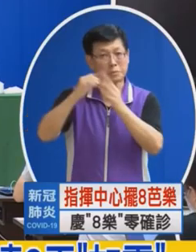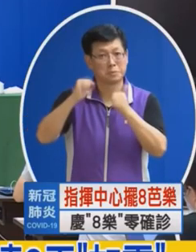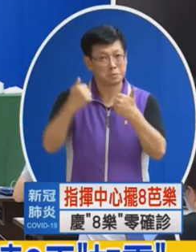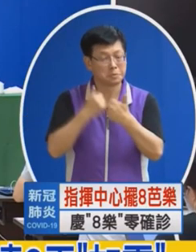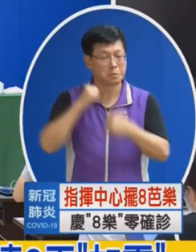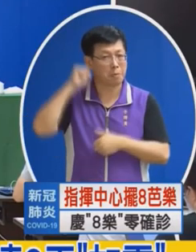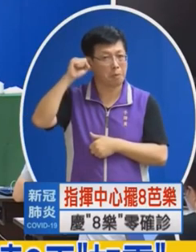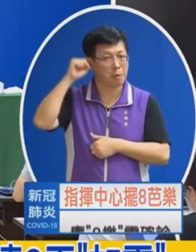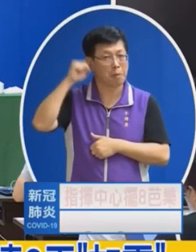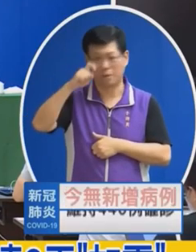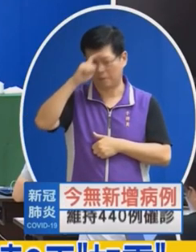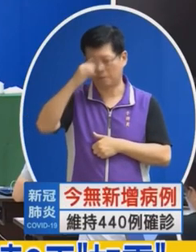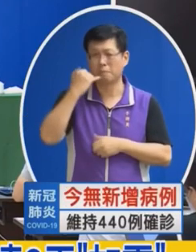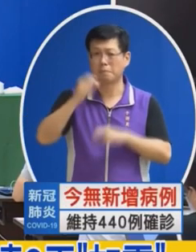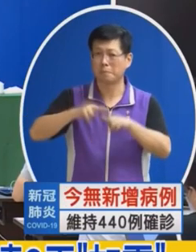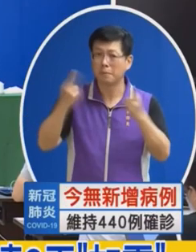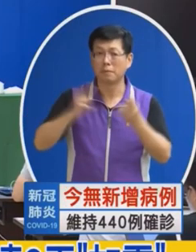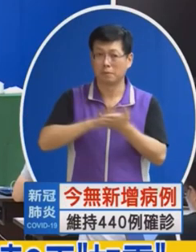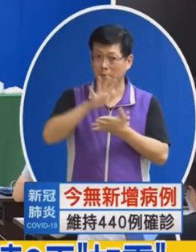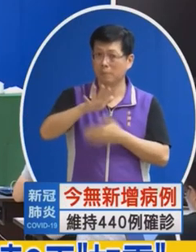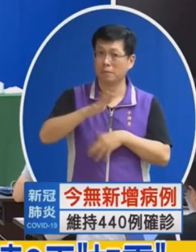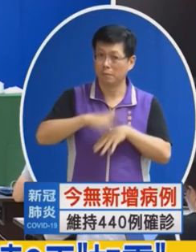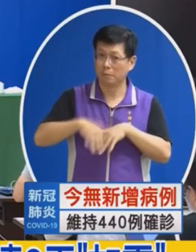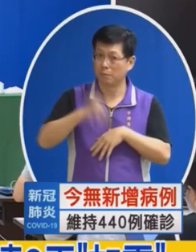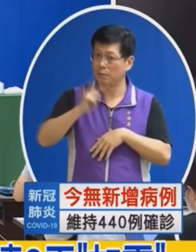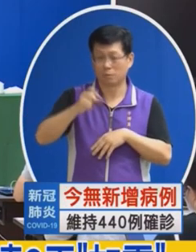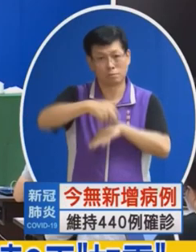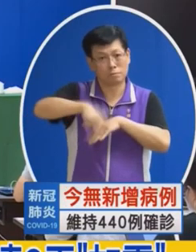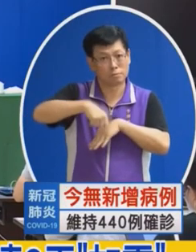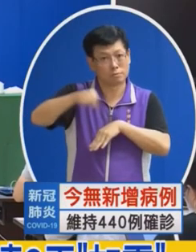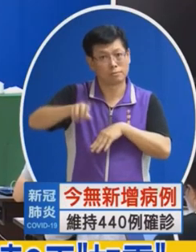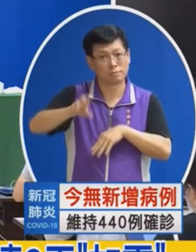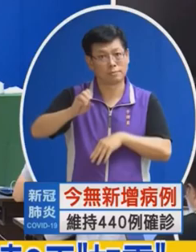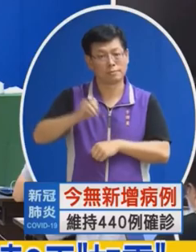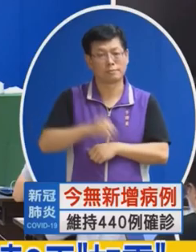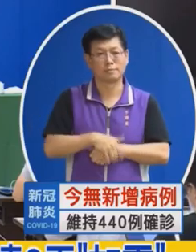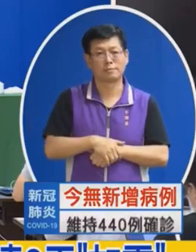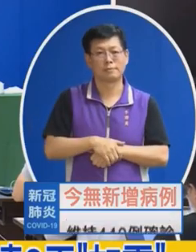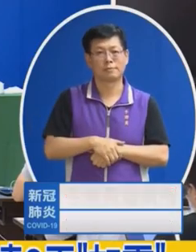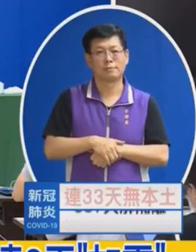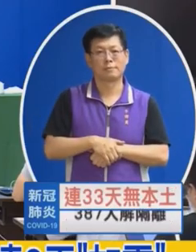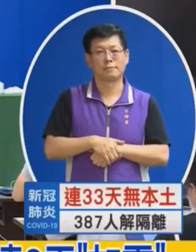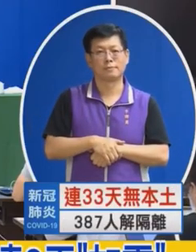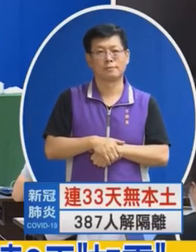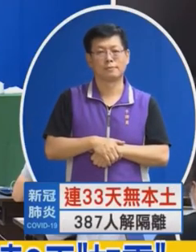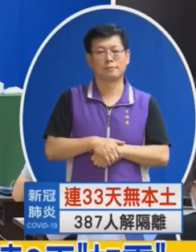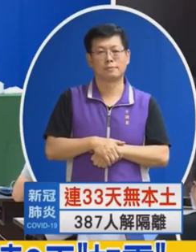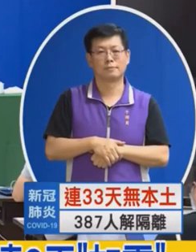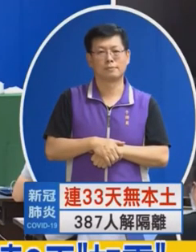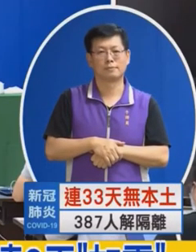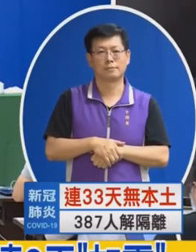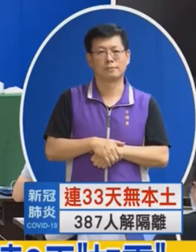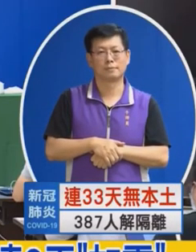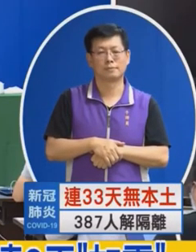情，那希望能解禁，那未来会有相关的规划吗？以上，谢谢。